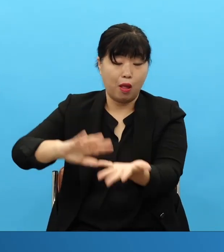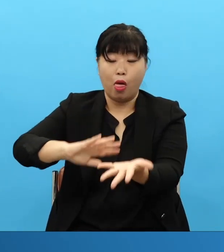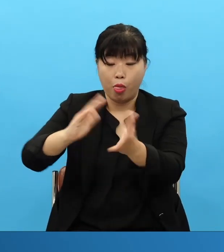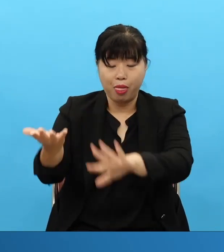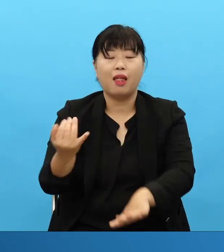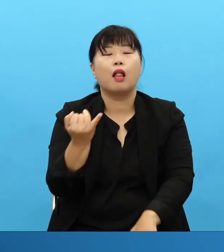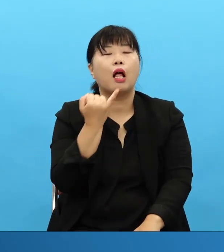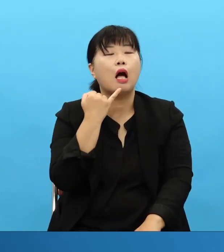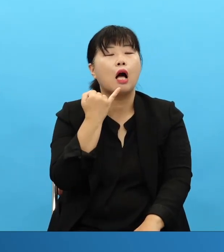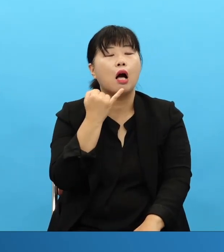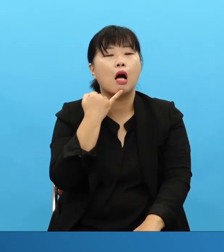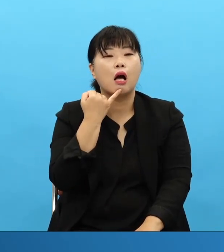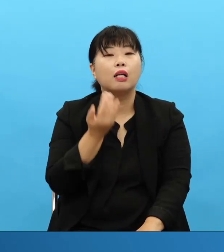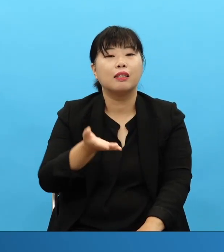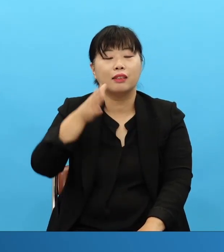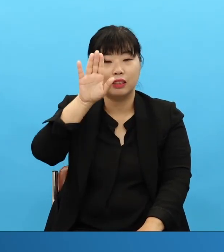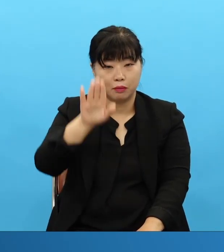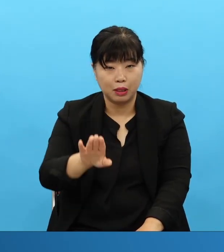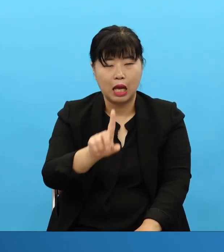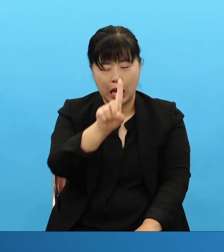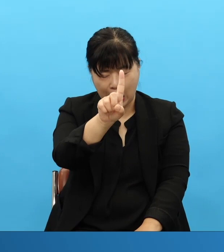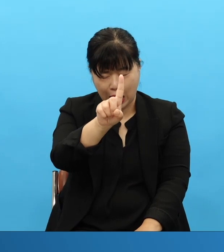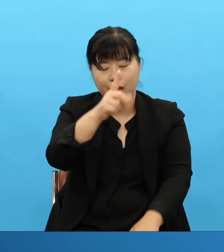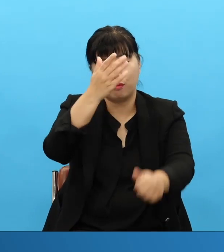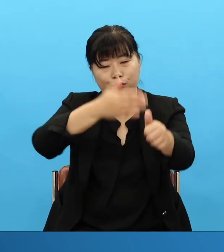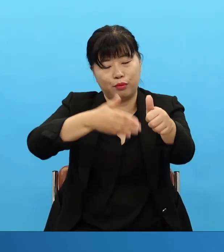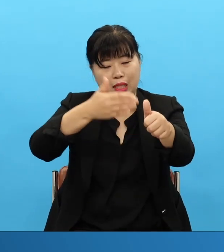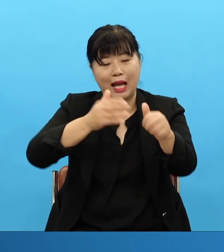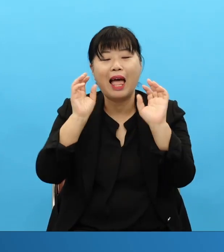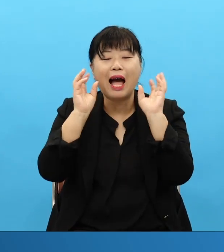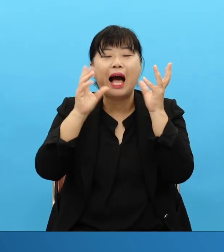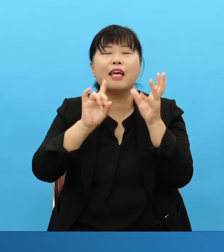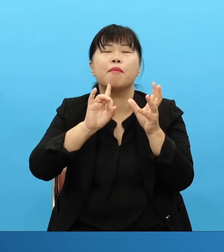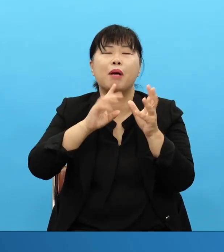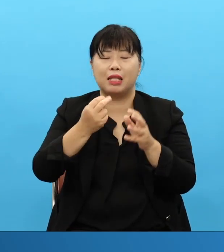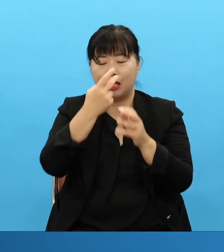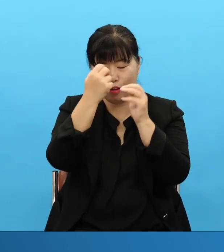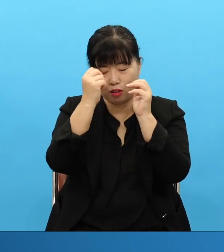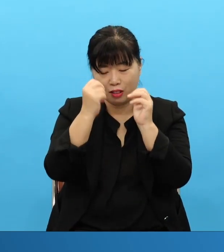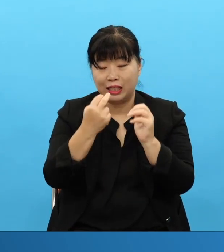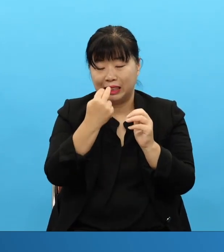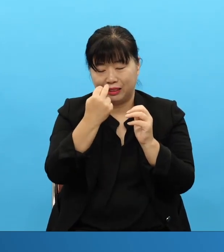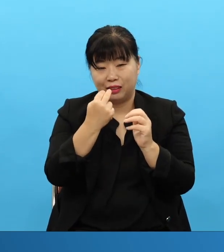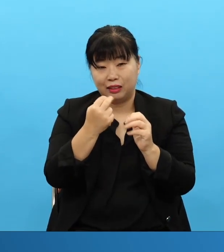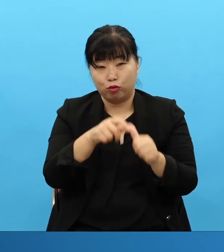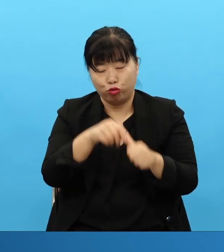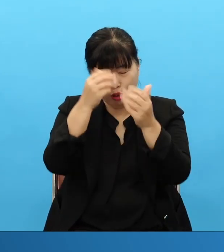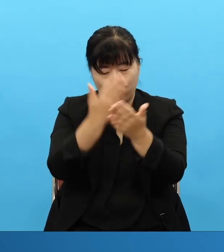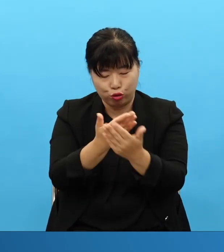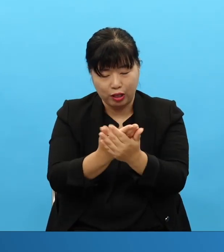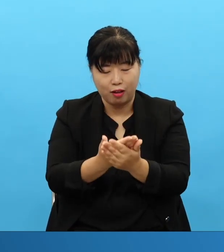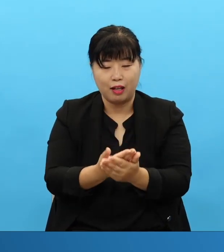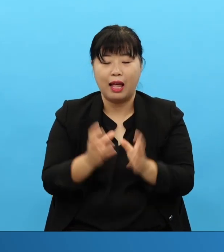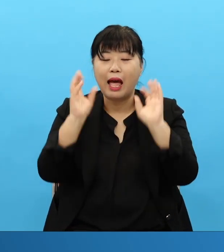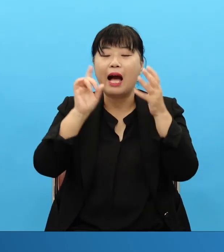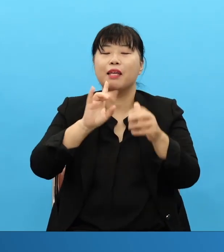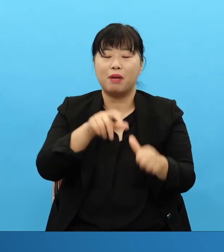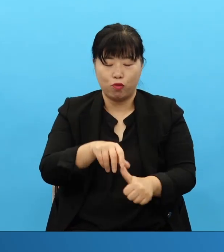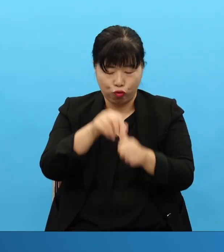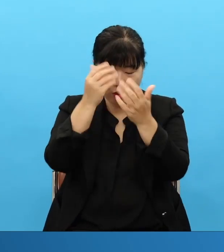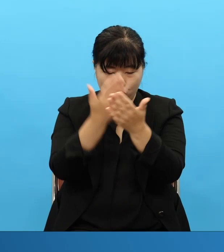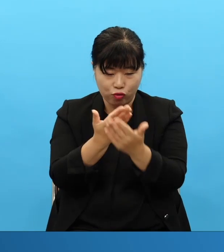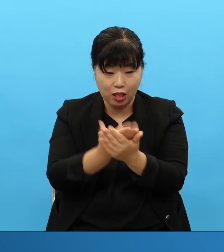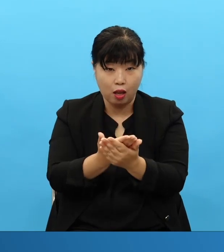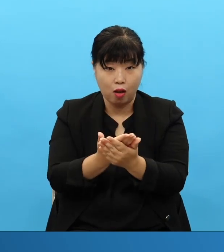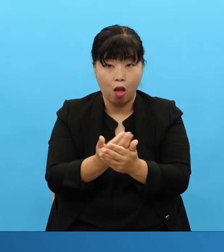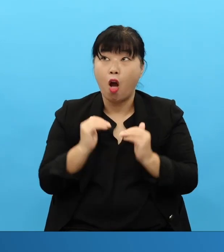kill us all. 단 아이들은 죽이지 마라. But do not kill the children. 오, 알겠다 이거. He said, okay,